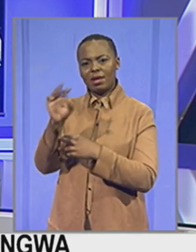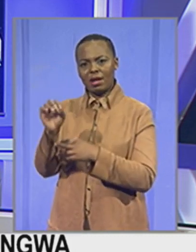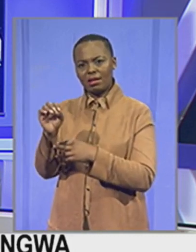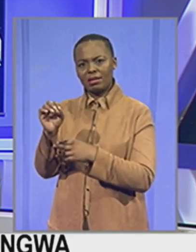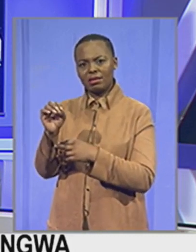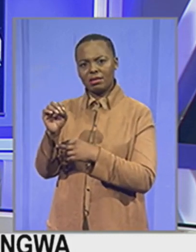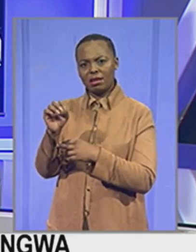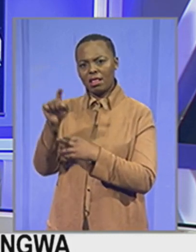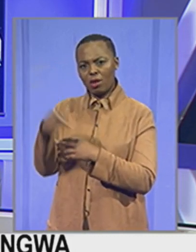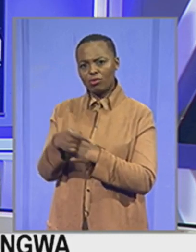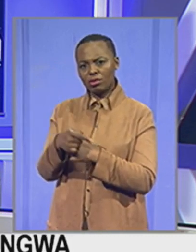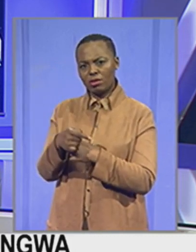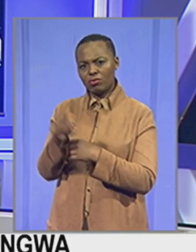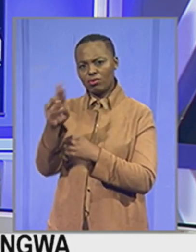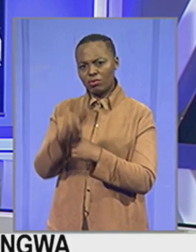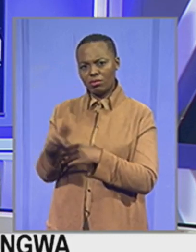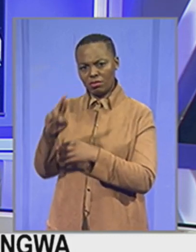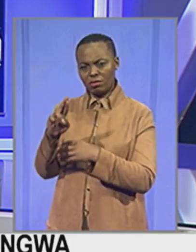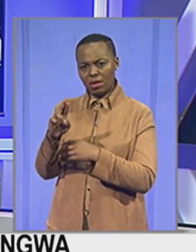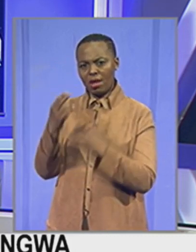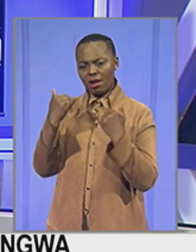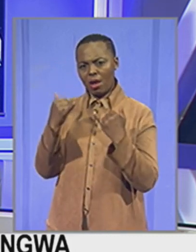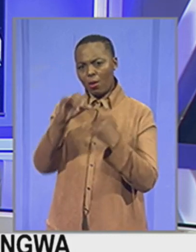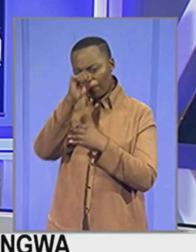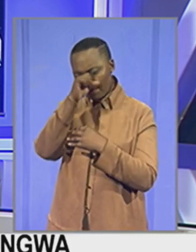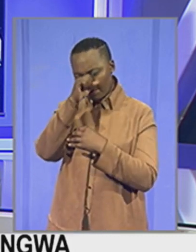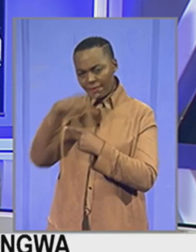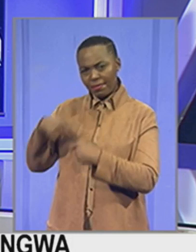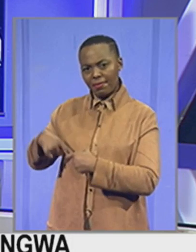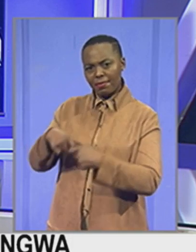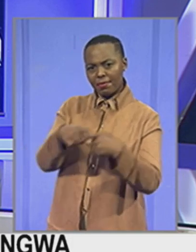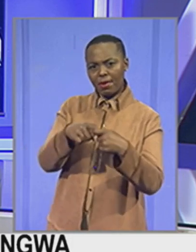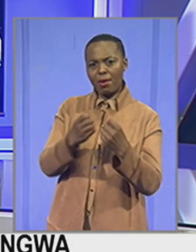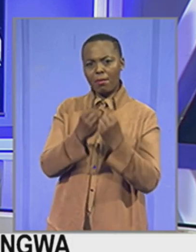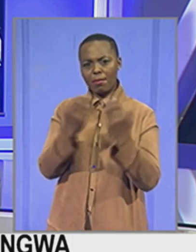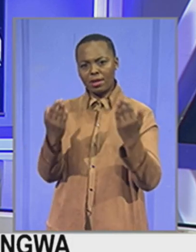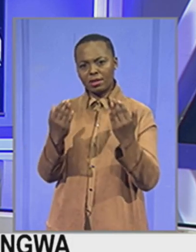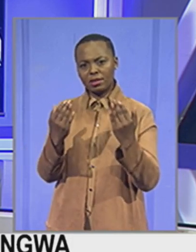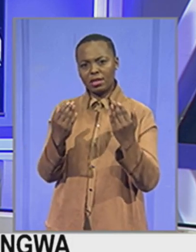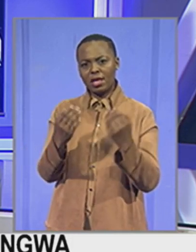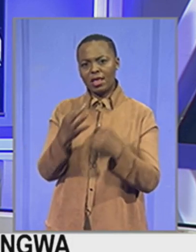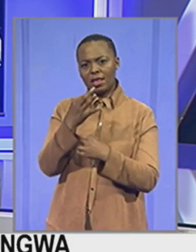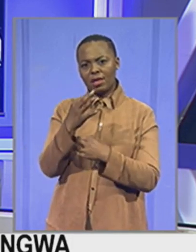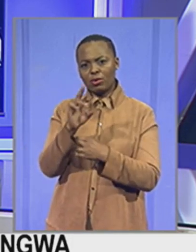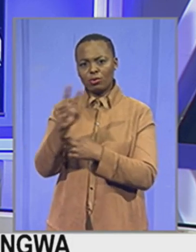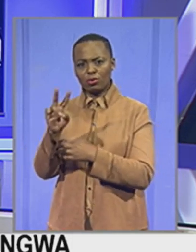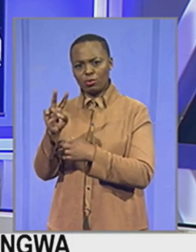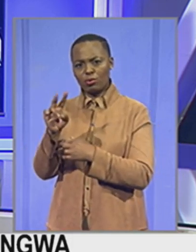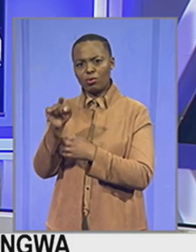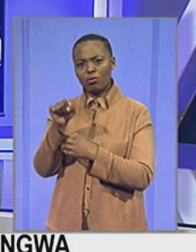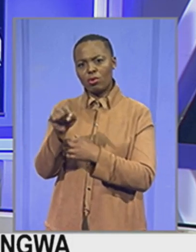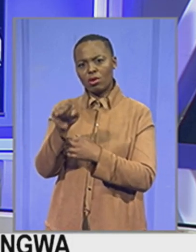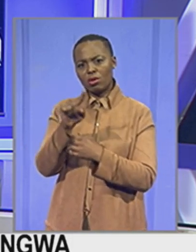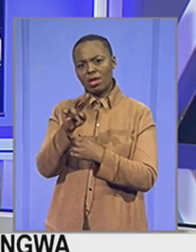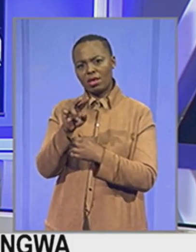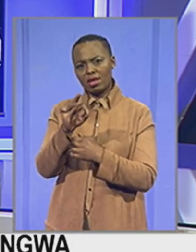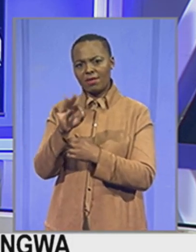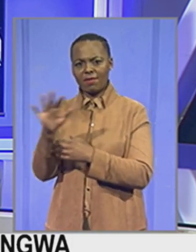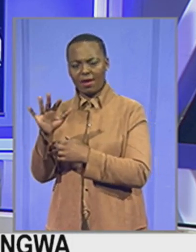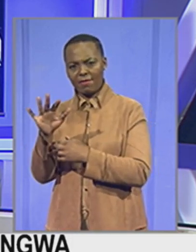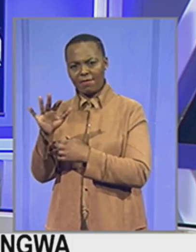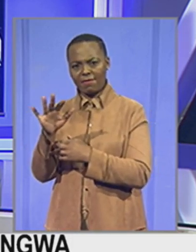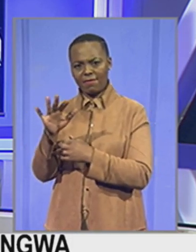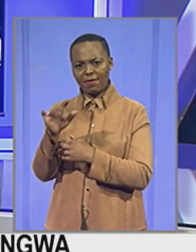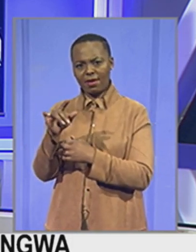780 karaki ile nngwe e tsamaela go diranta tse di magareng ga R32 le R45 ebile